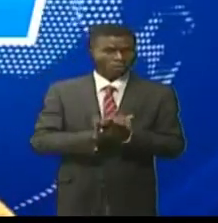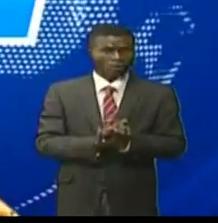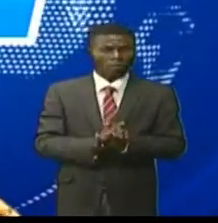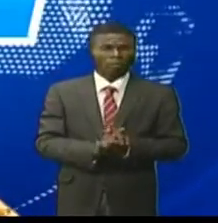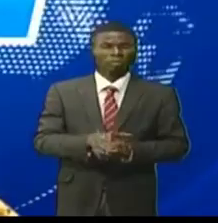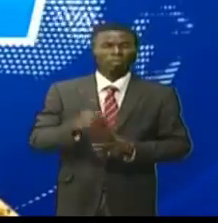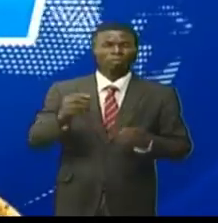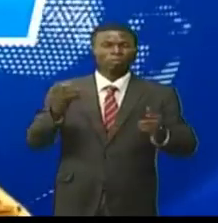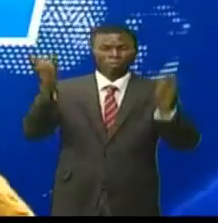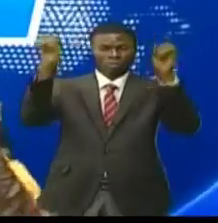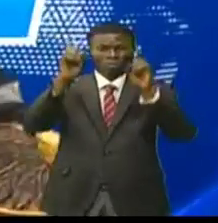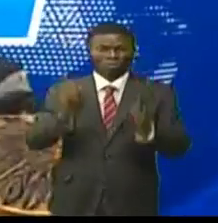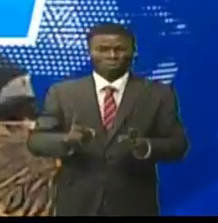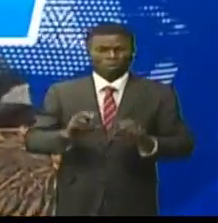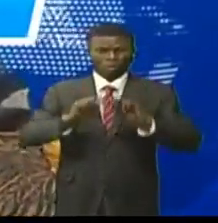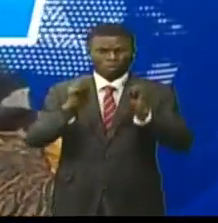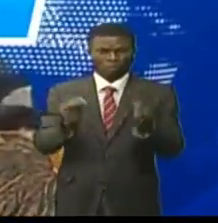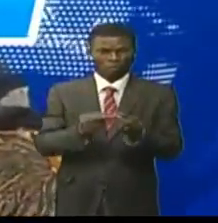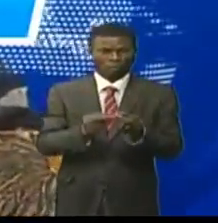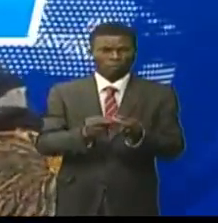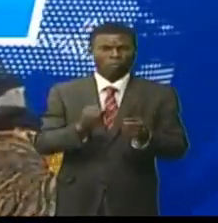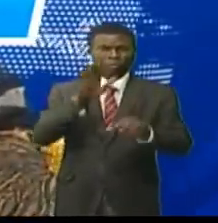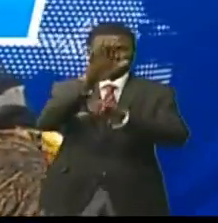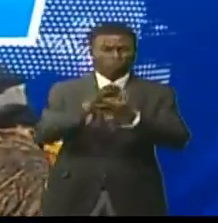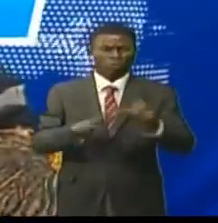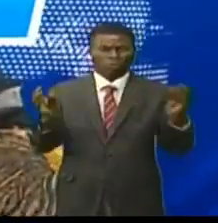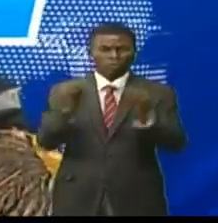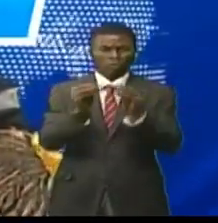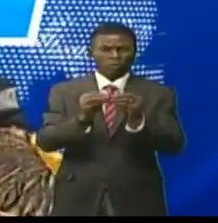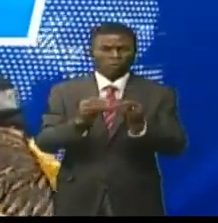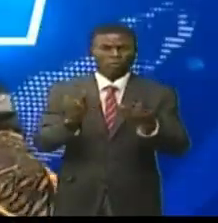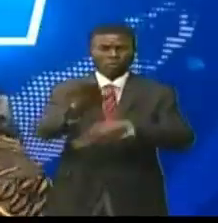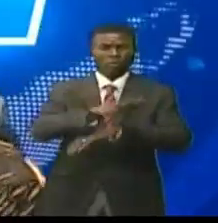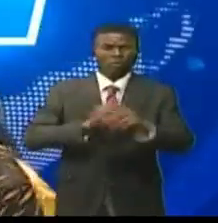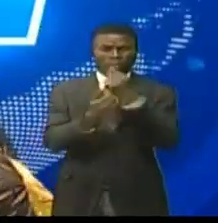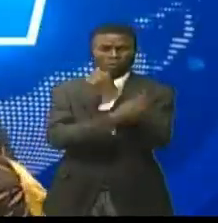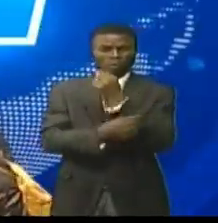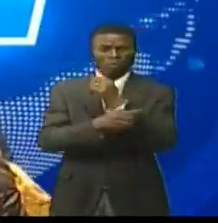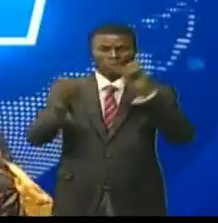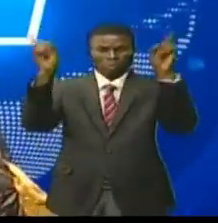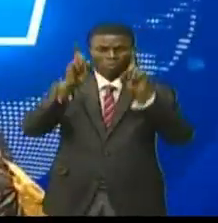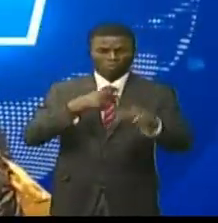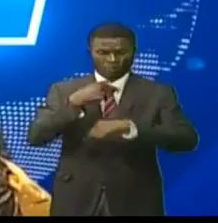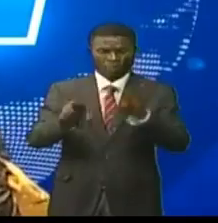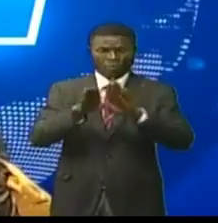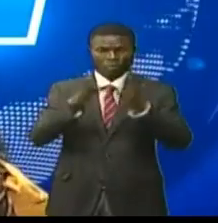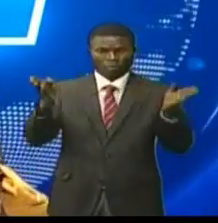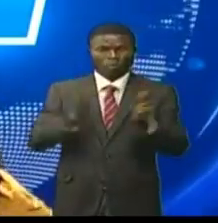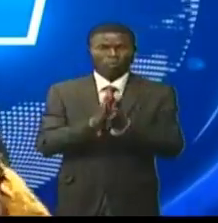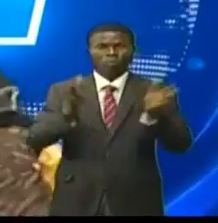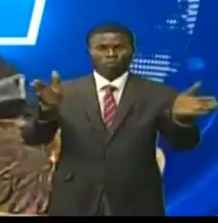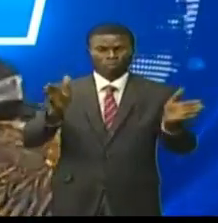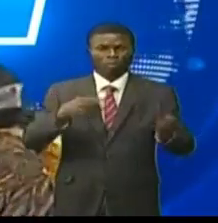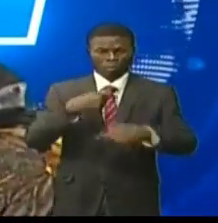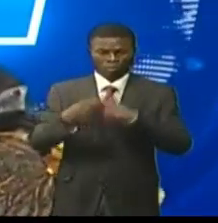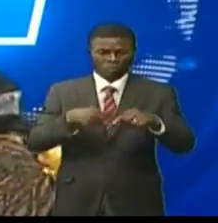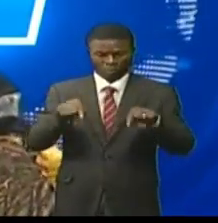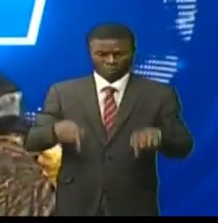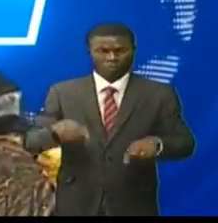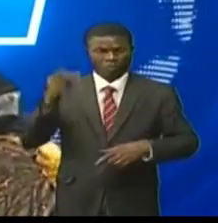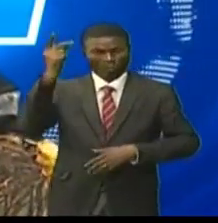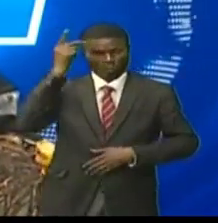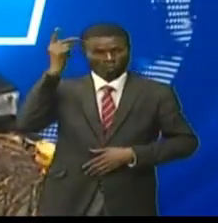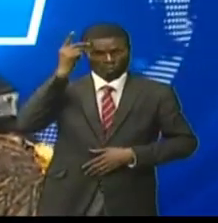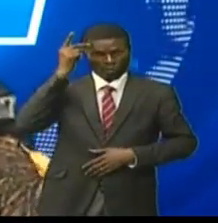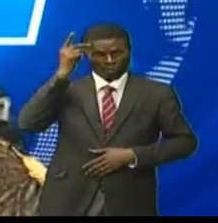Autisme Afrique, c'est son nom. Elle réunit plusieurs pays africains. Le lancement officiel du POLAF a eu lieu ici à